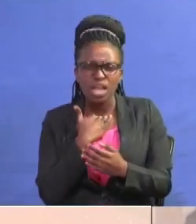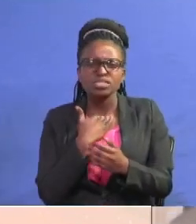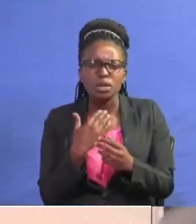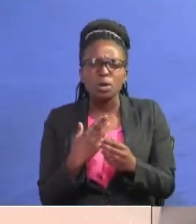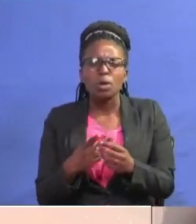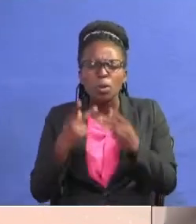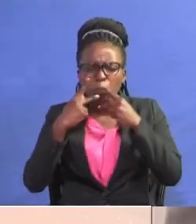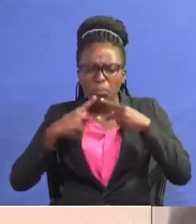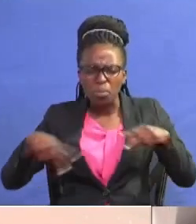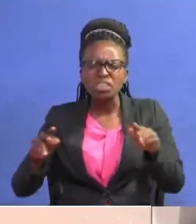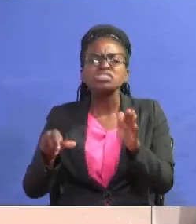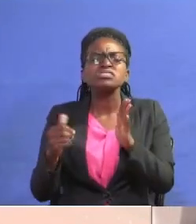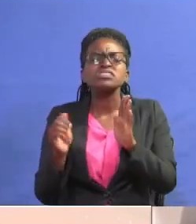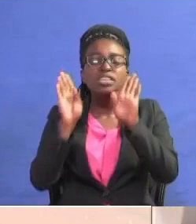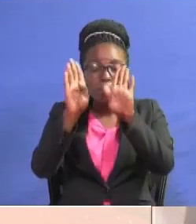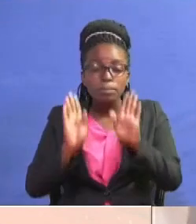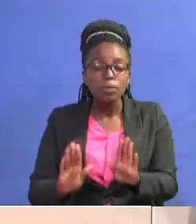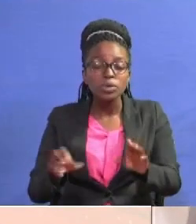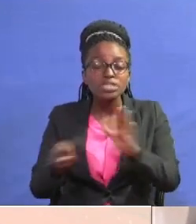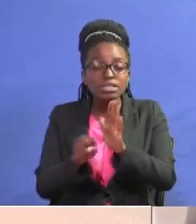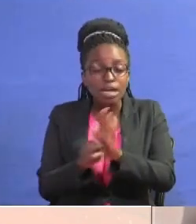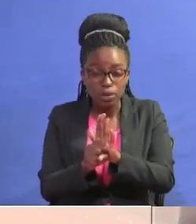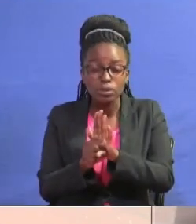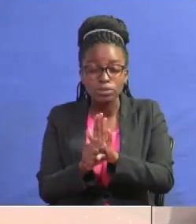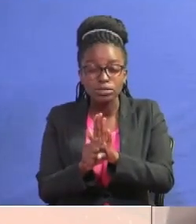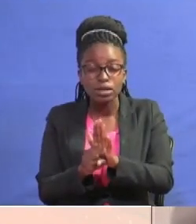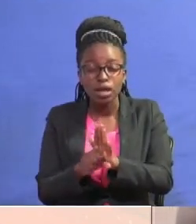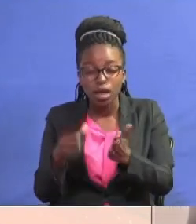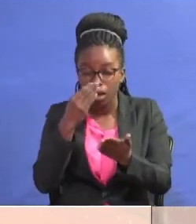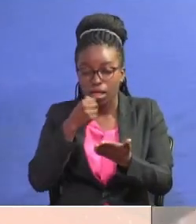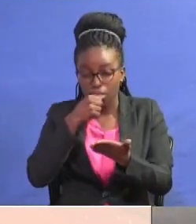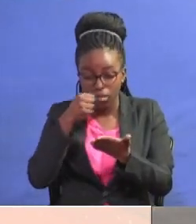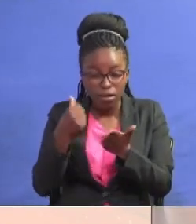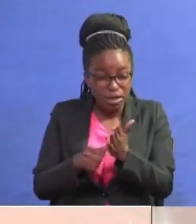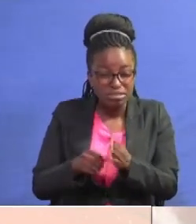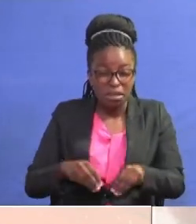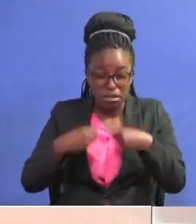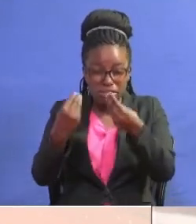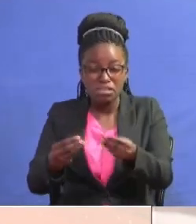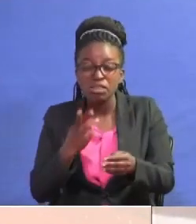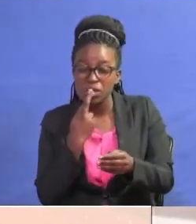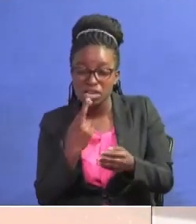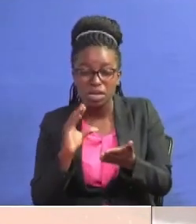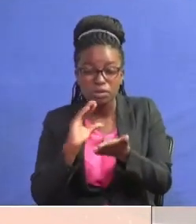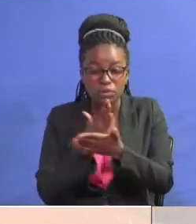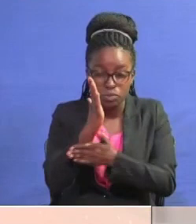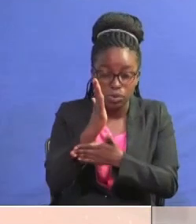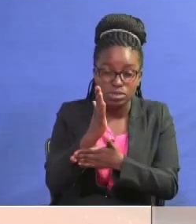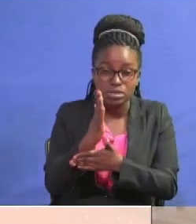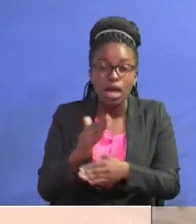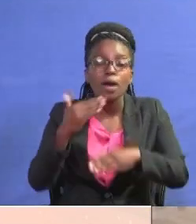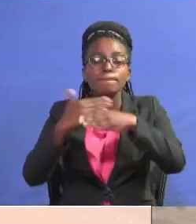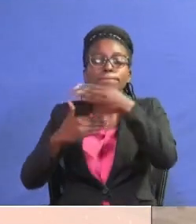sana. Na ile watu hawana makartasi, naomba Red Cross ilete kwa haraka kartasi, hiyo watu wapate mali ya